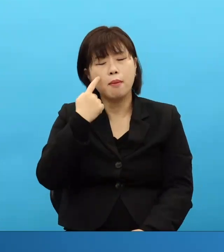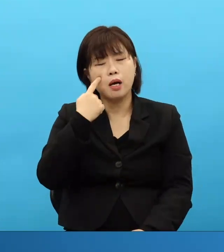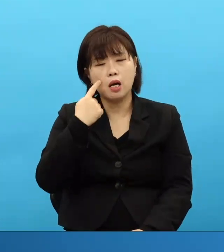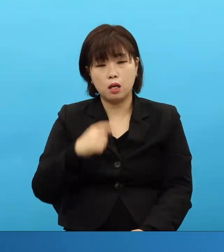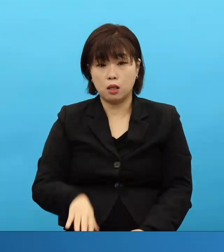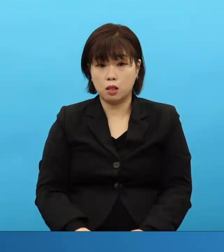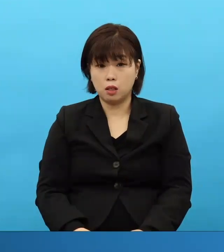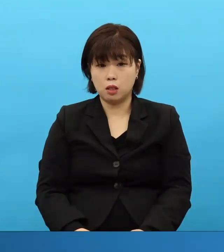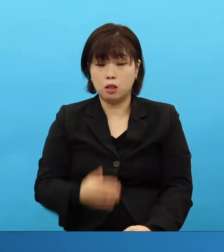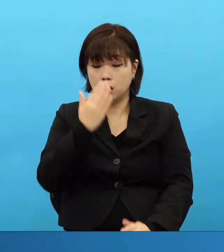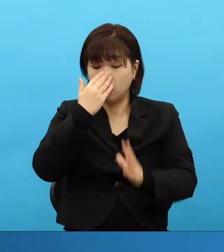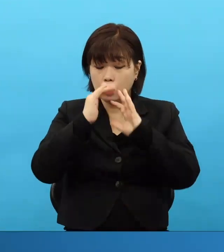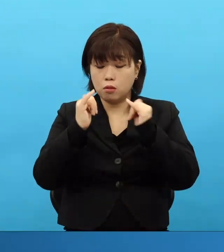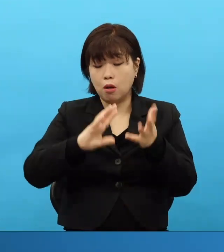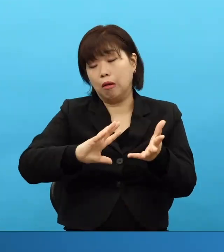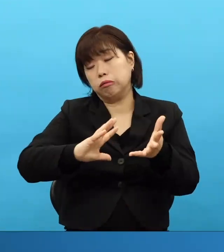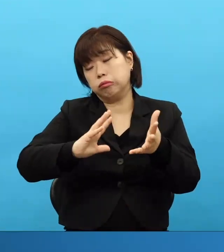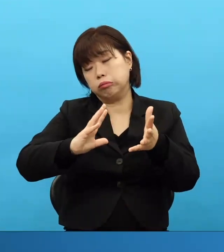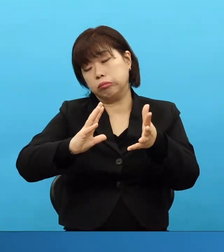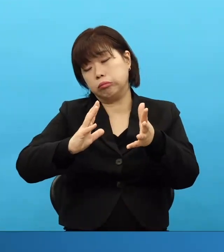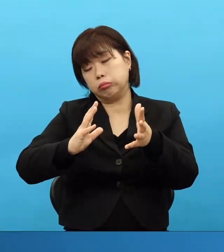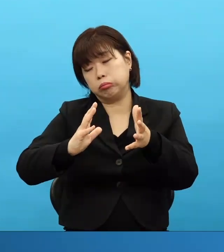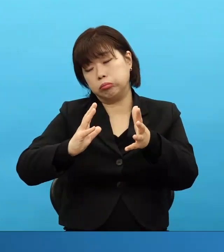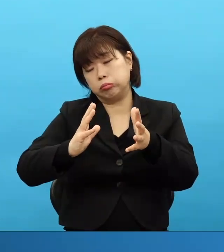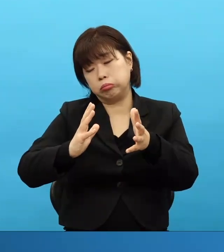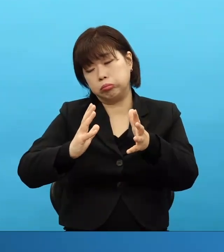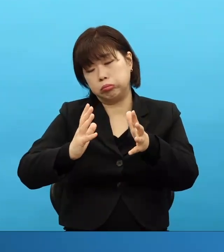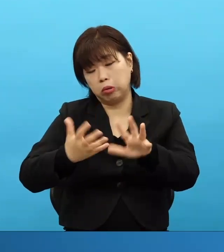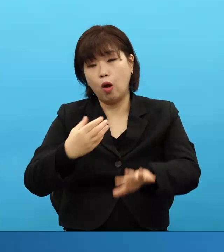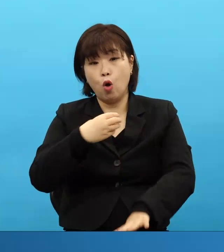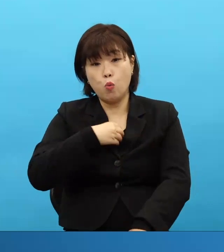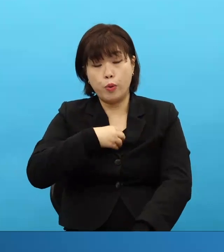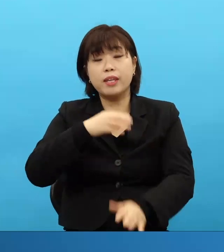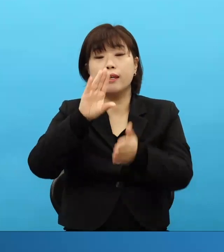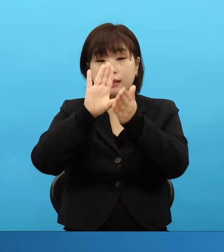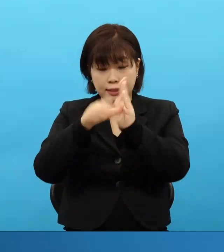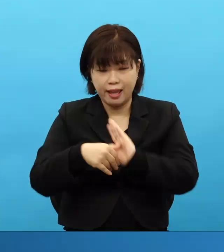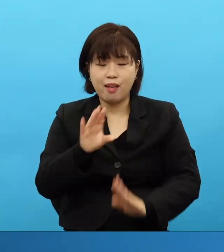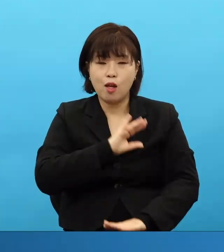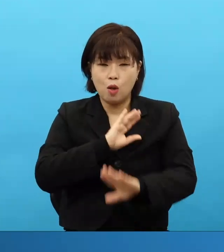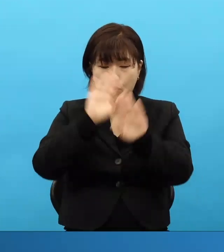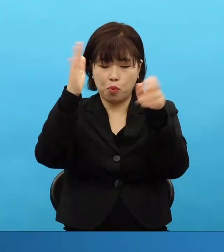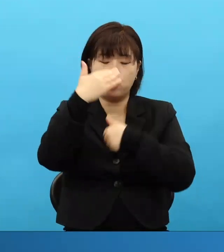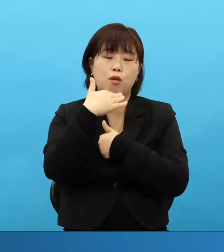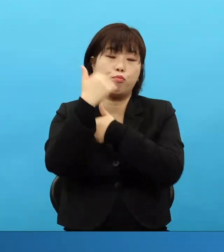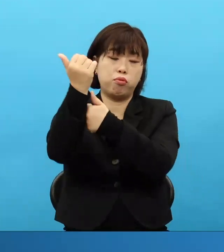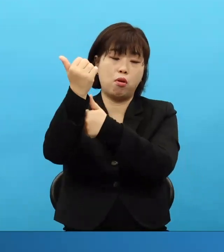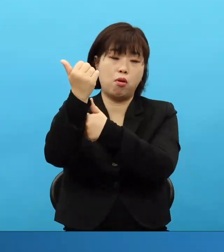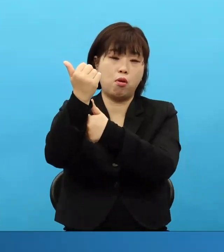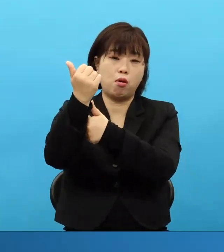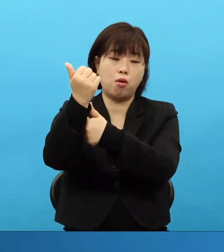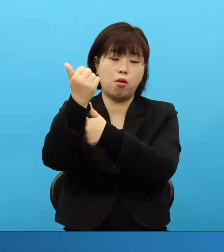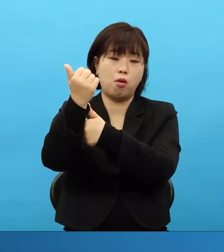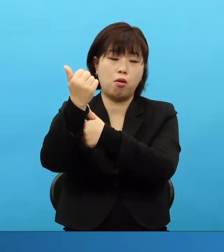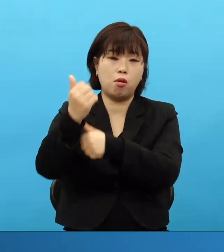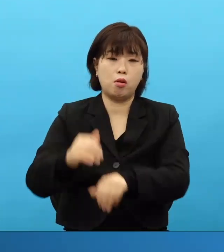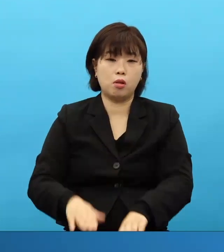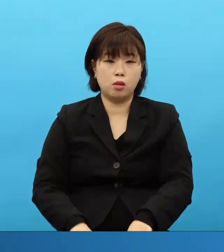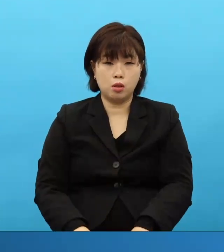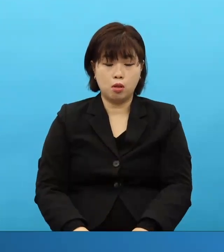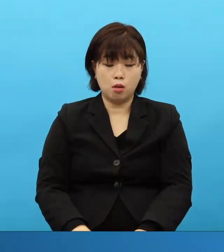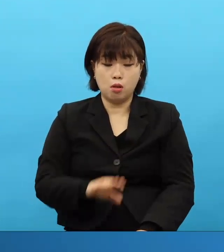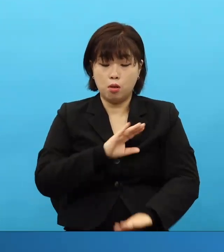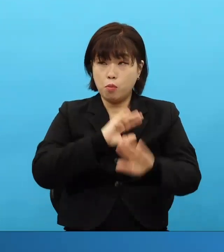things inside of Exodus chapter 3. All Israelites were about to die. 이때 하나님이 모세를 부르십니다. But it's at this time that God calls Moses 어머니에게